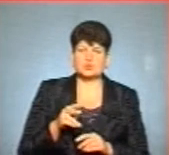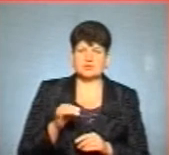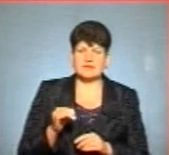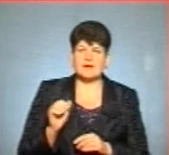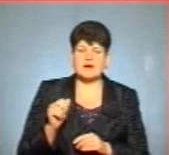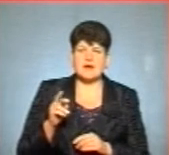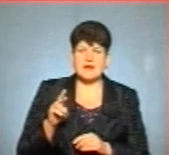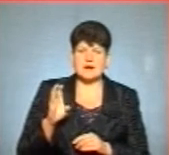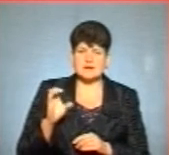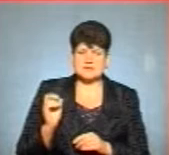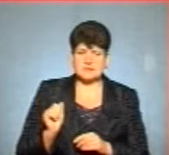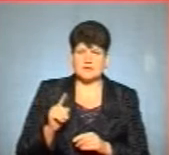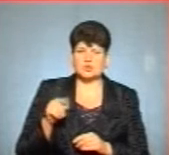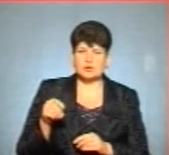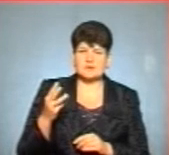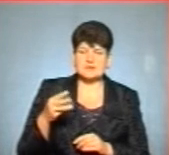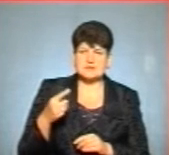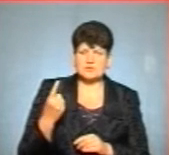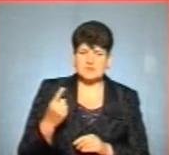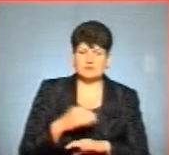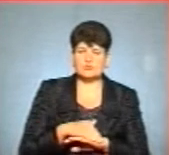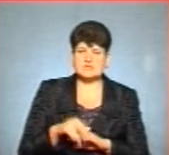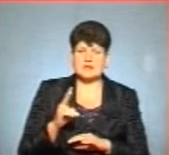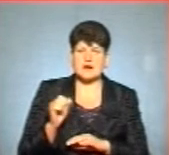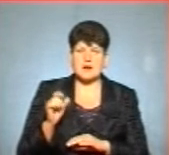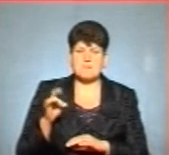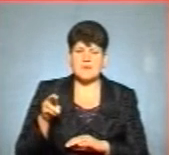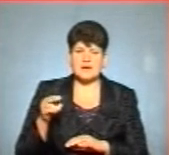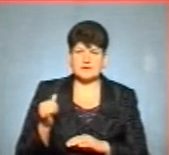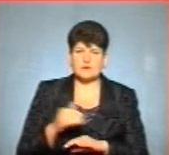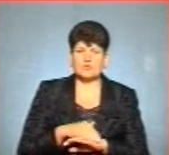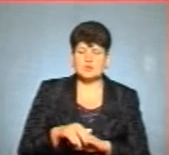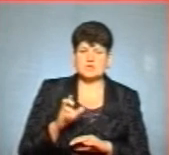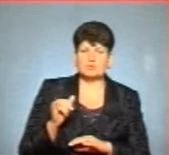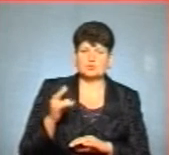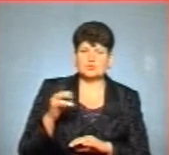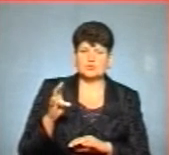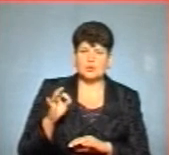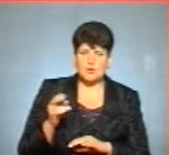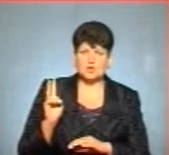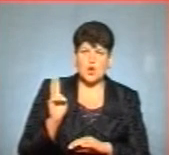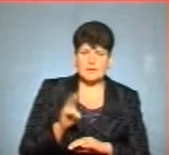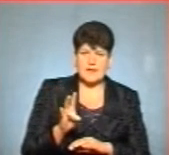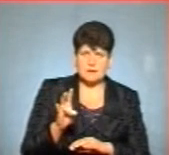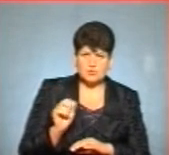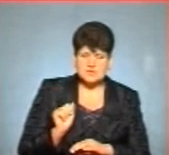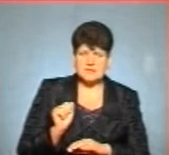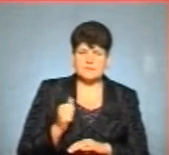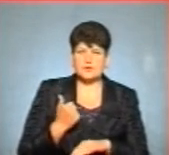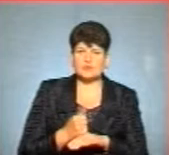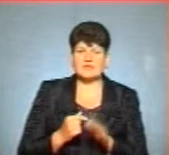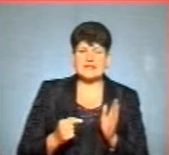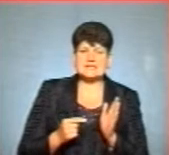Аляскою. Маршрут номер 31 від вулиці Карпенка проходить через вулицю Будного тролейбусну. Основна ціль